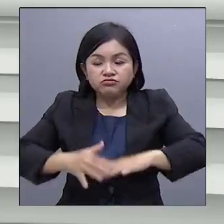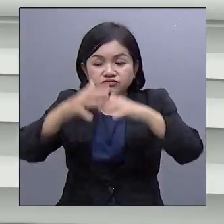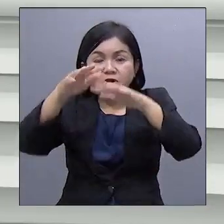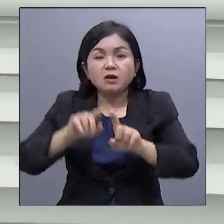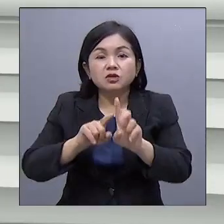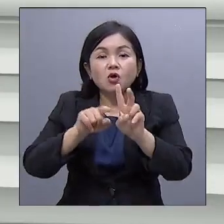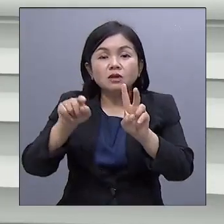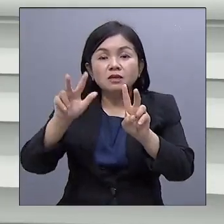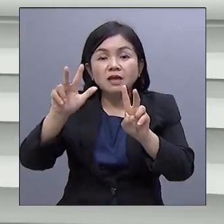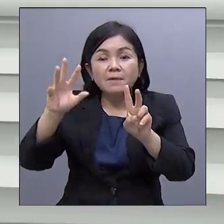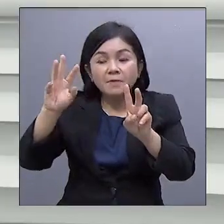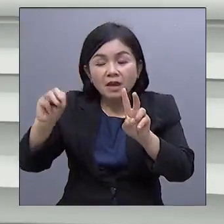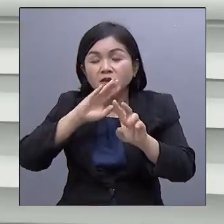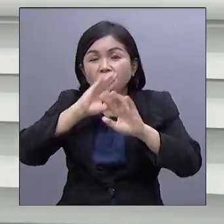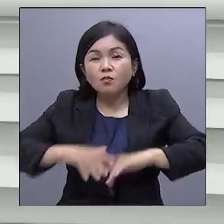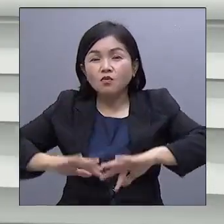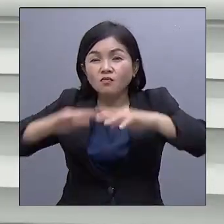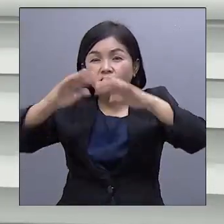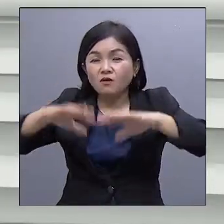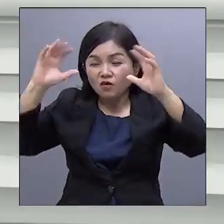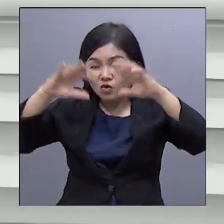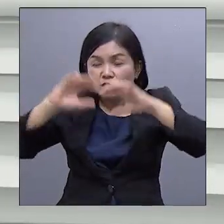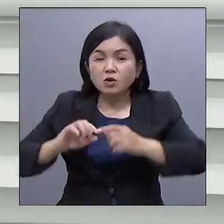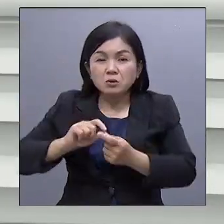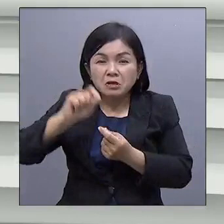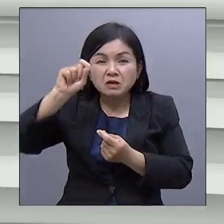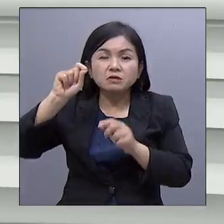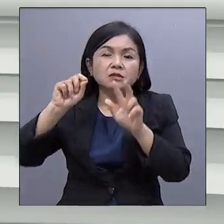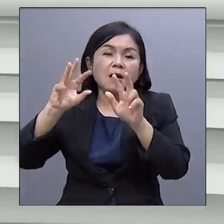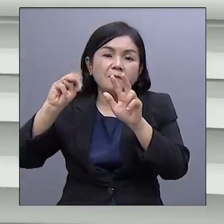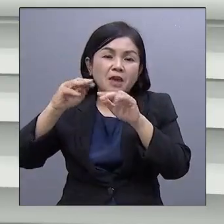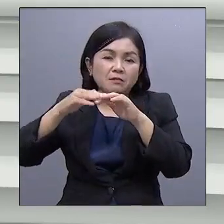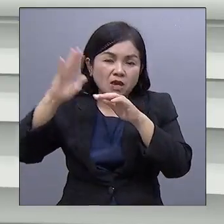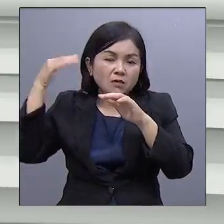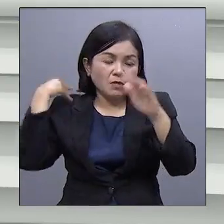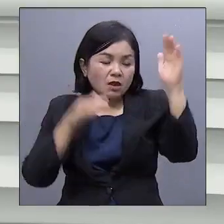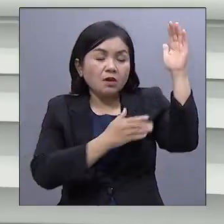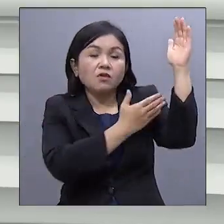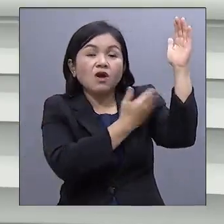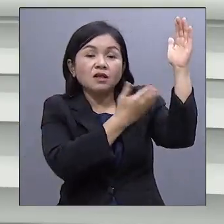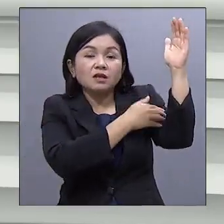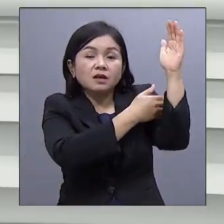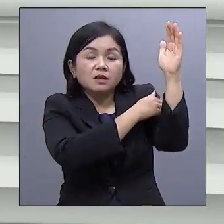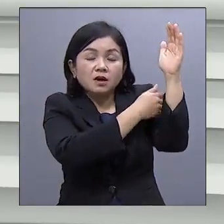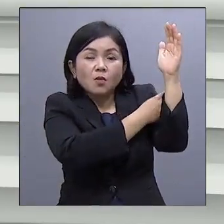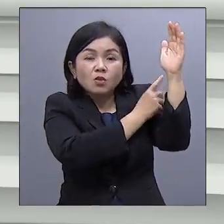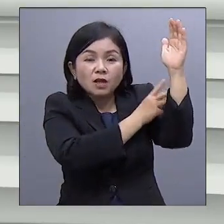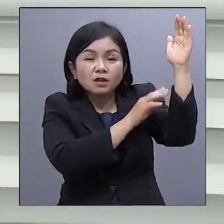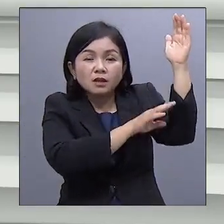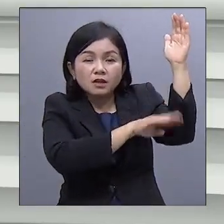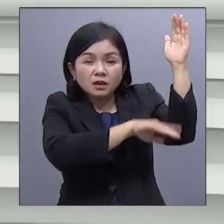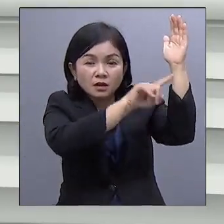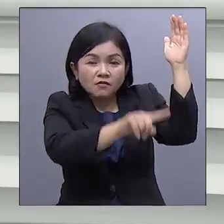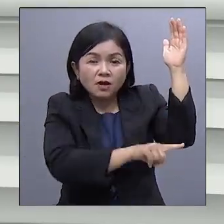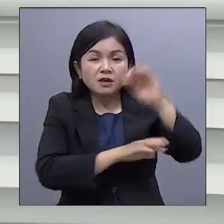ตรจุดที่มีฝนฟ้าคะนองคลื่นสูงมากกว่า3เมตรค่ะส่วนที่บริเวณอันดามันตอนล่างและก็อ่าวไทยตอนล่างนะคะจะมีคลื่นสูงประมาณ